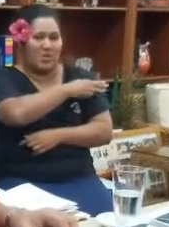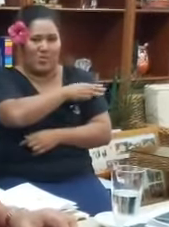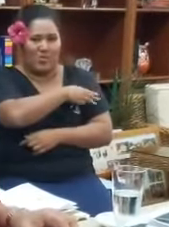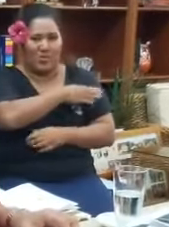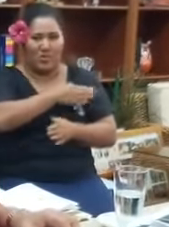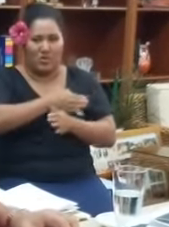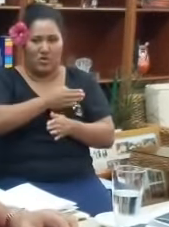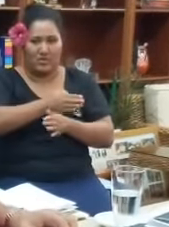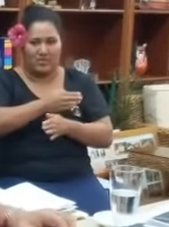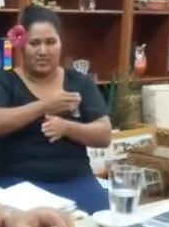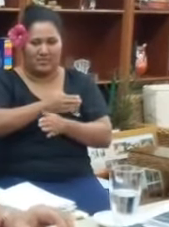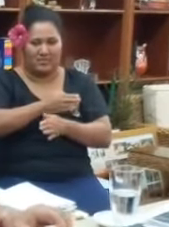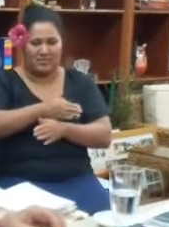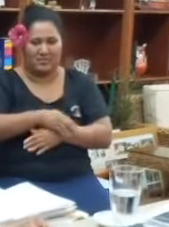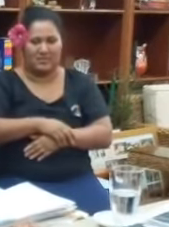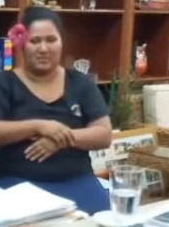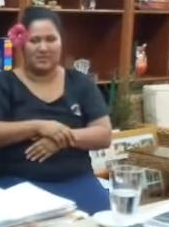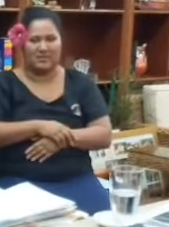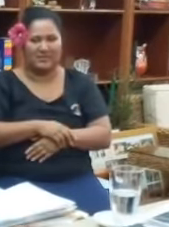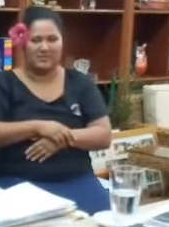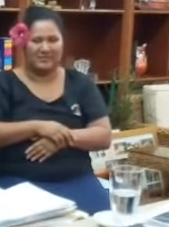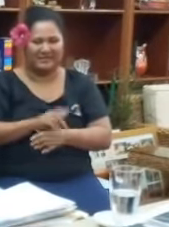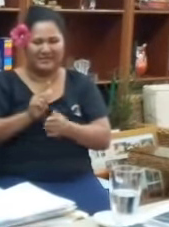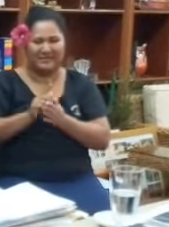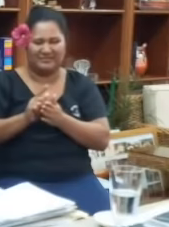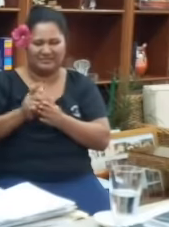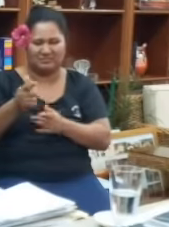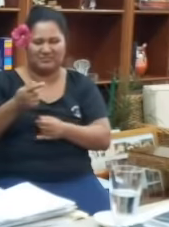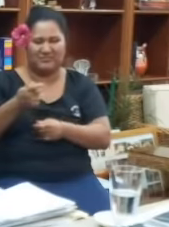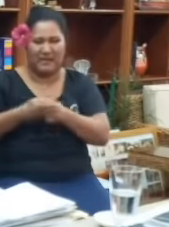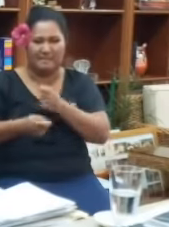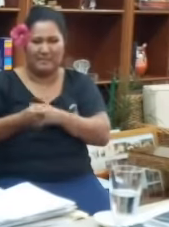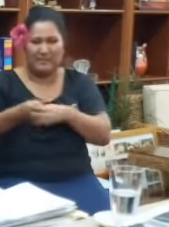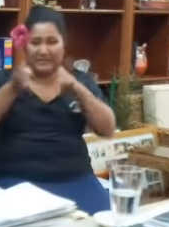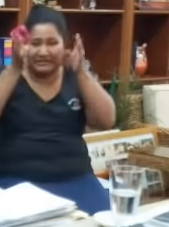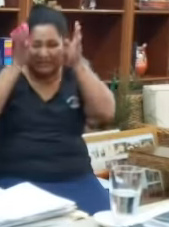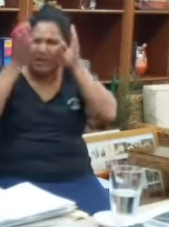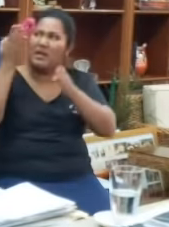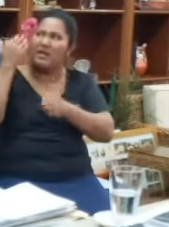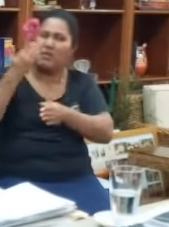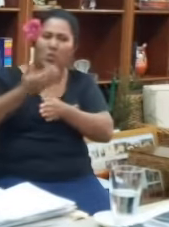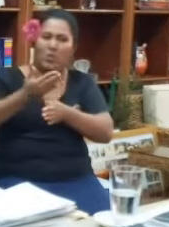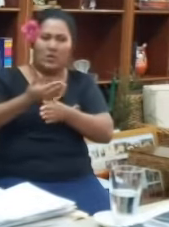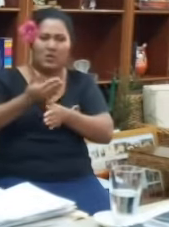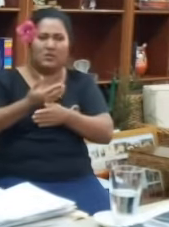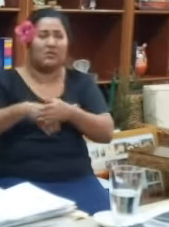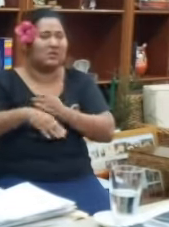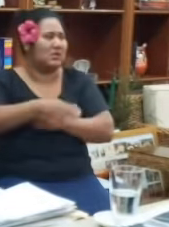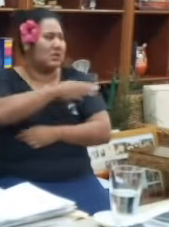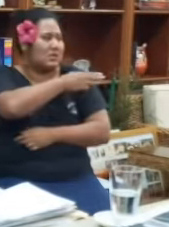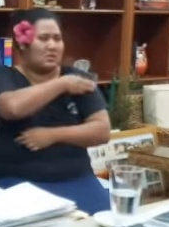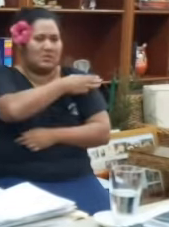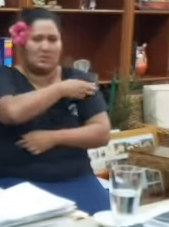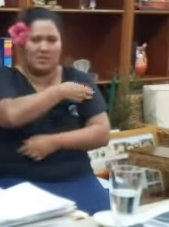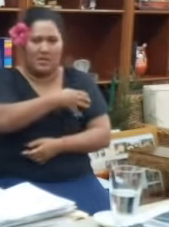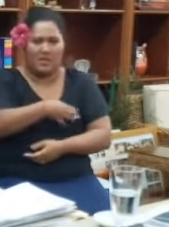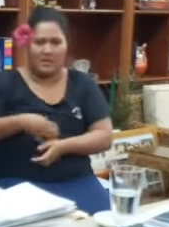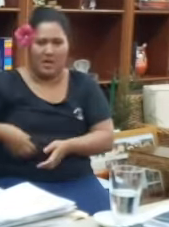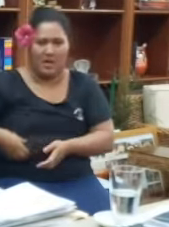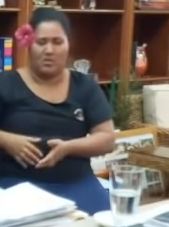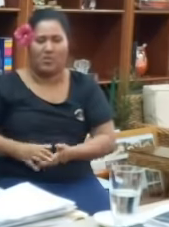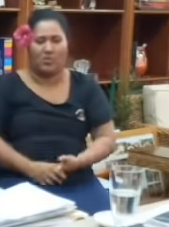Et mouling en est, on a avait mal le malo. On voulait venir allouer, tu tonnes. On t'a malheur à